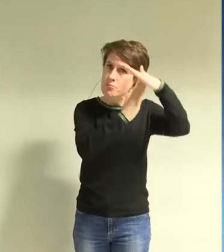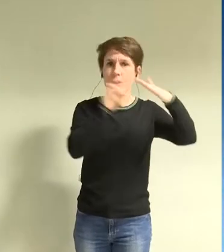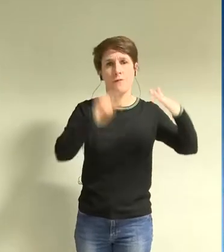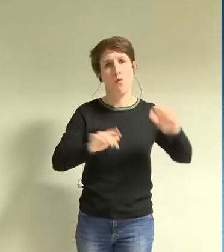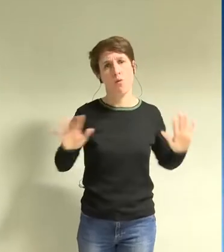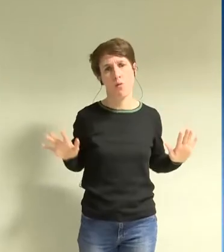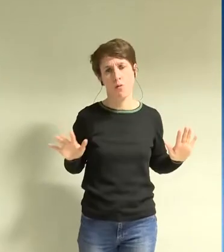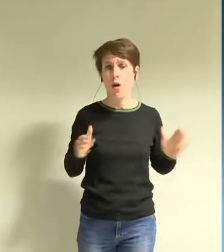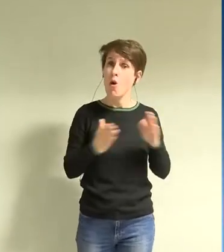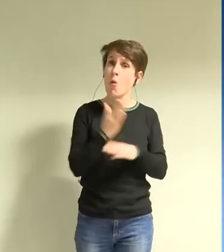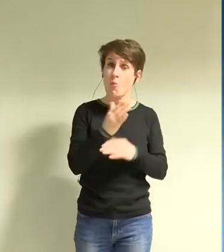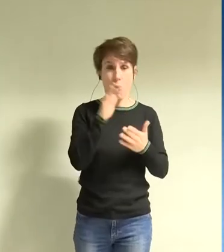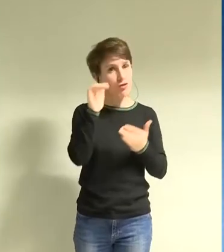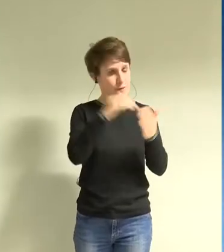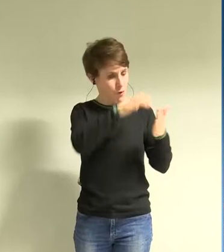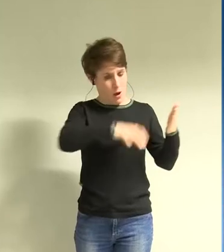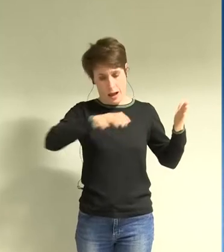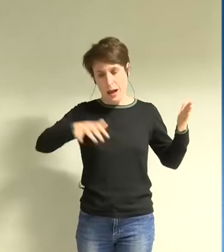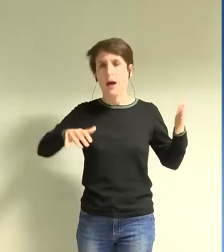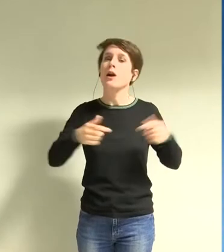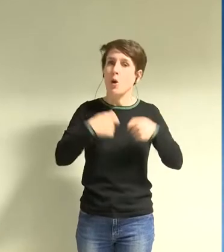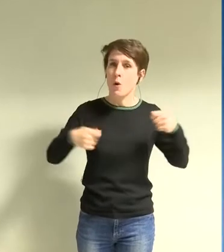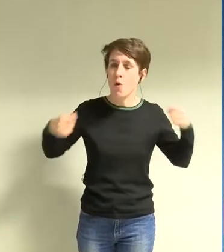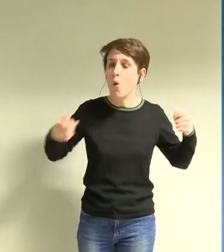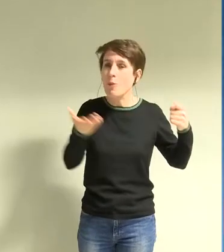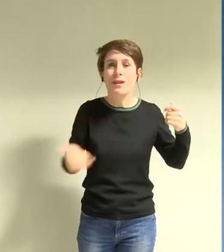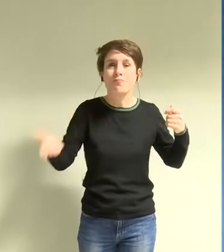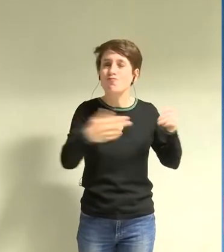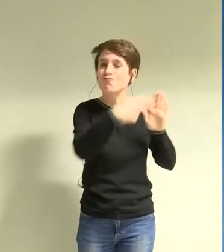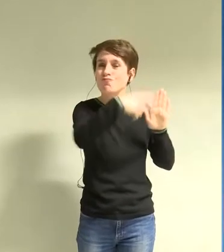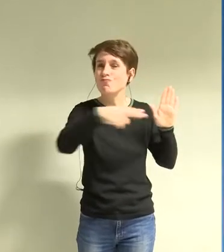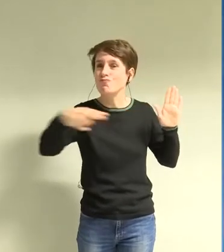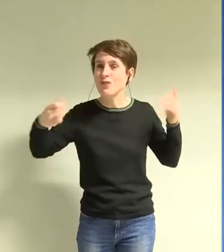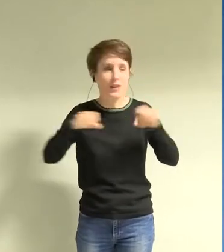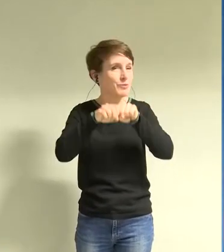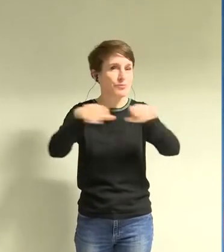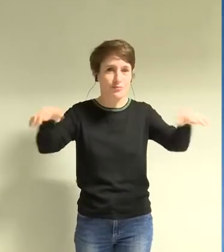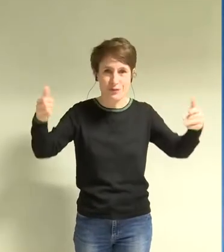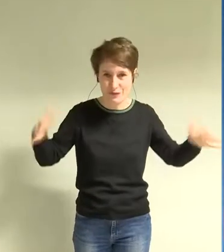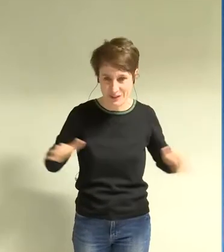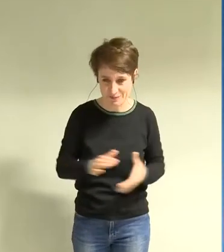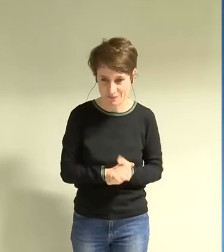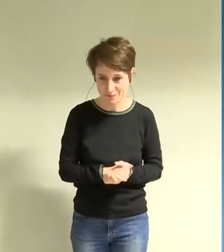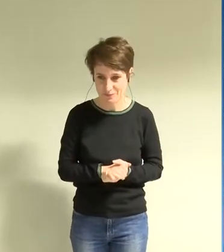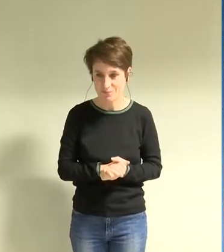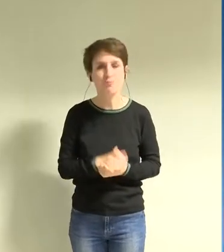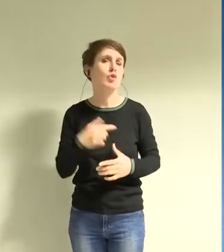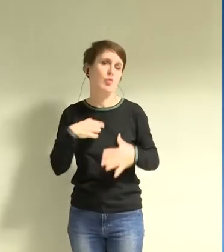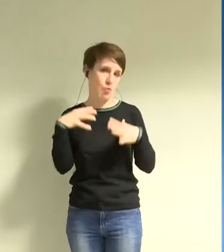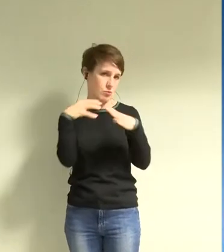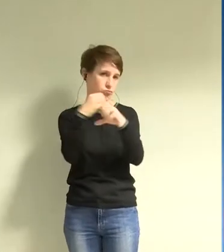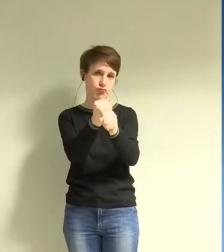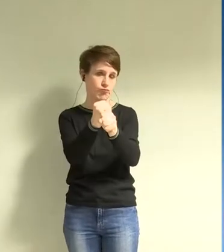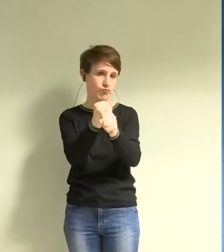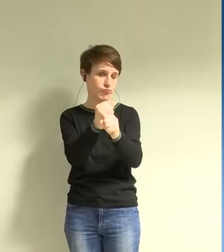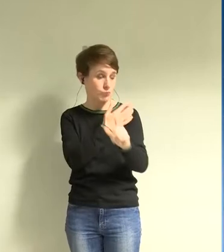voeux qui nous est soumise parce qu'il est long mais vous l'avez tous vous avez tous pu le recevoir dans cette assemblée et je vais en résumé ici le contexte